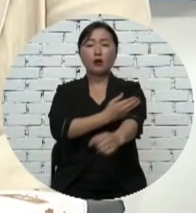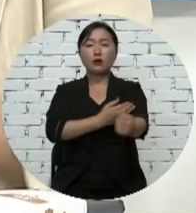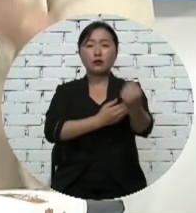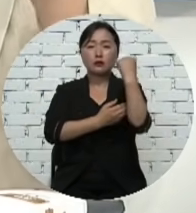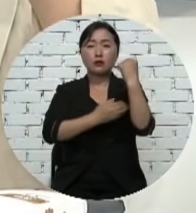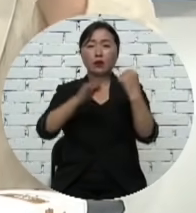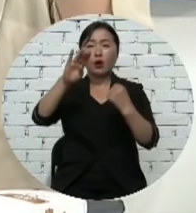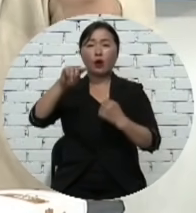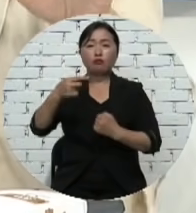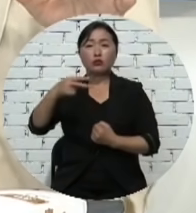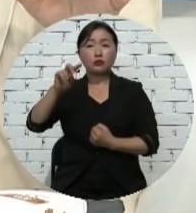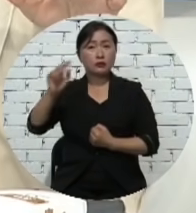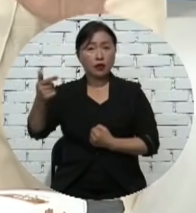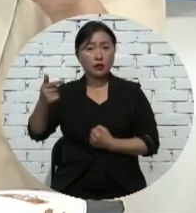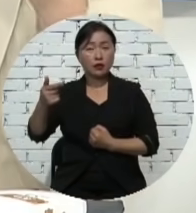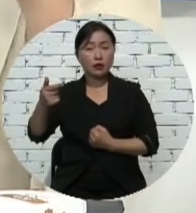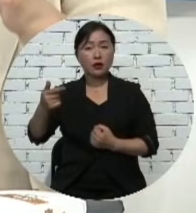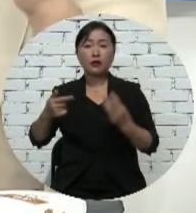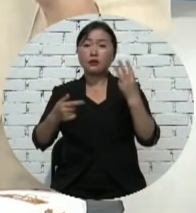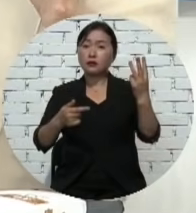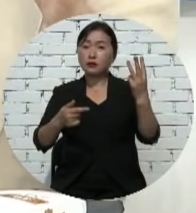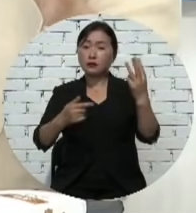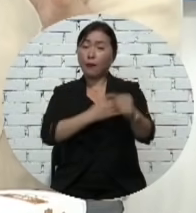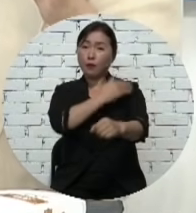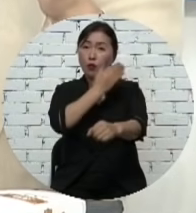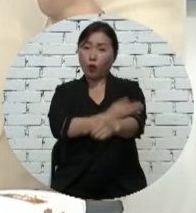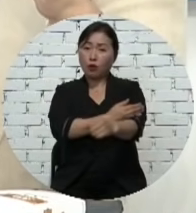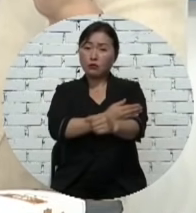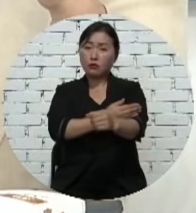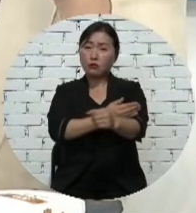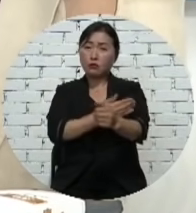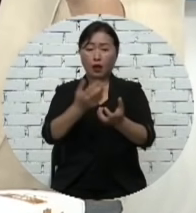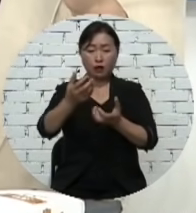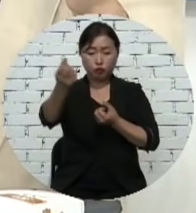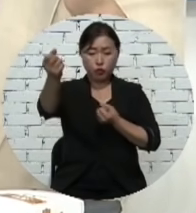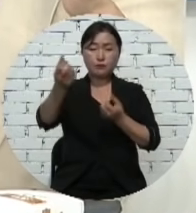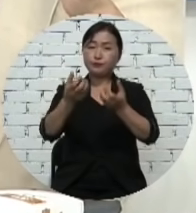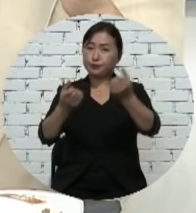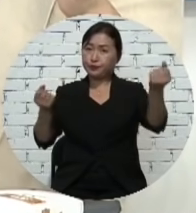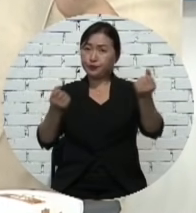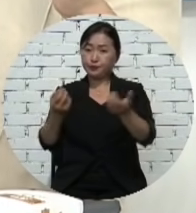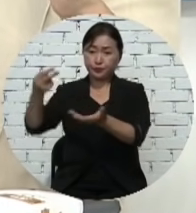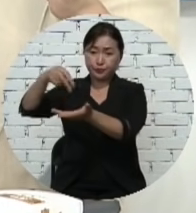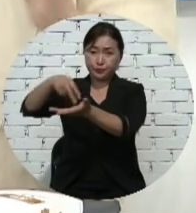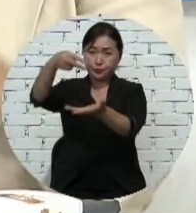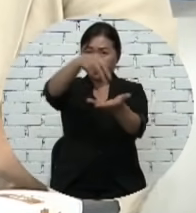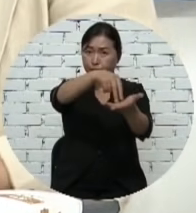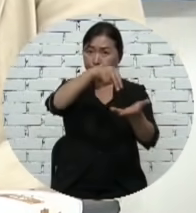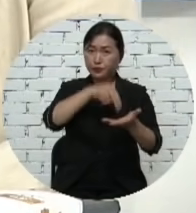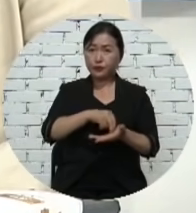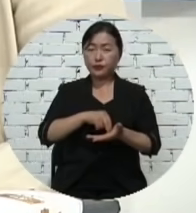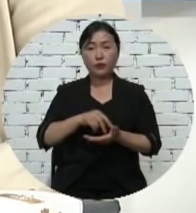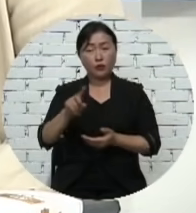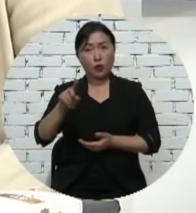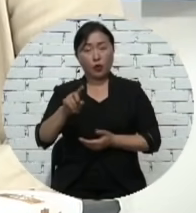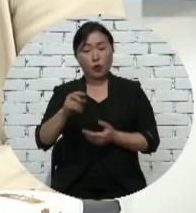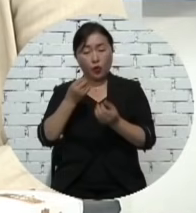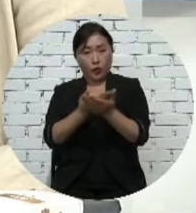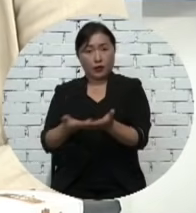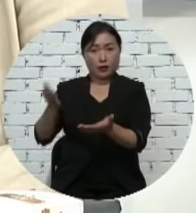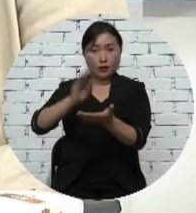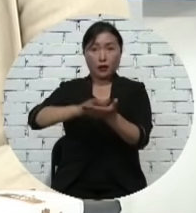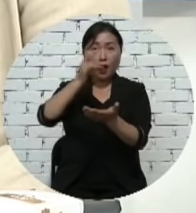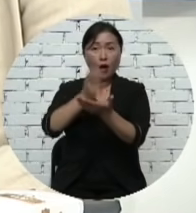예. 지금도 삼권 분립이죠. 근데 그럼에도 불구하고 그렇게 하겠다고 하는 거는 이것도 개헌하시겠다는 거